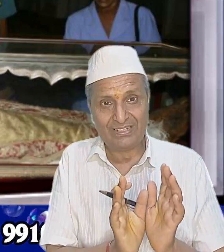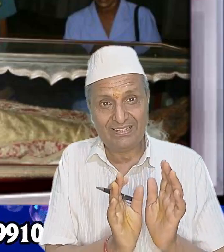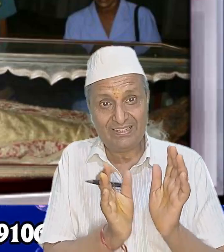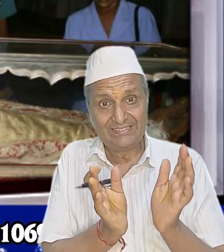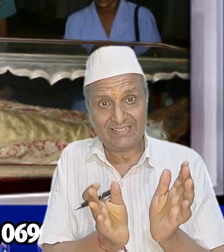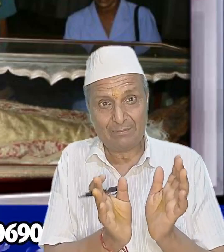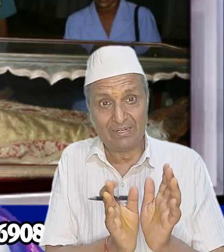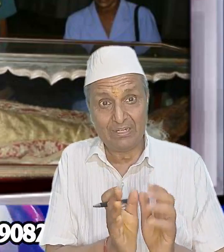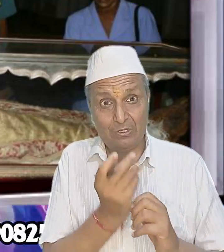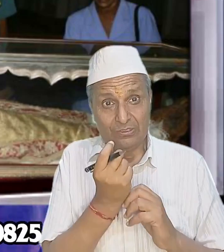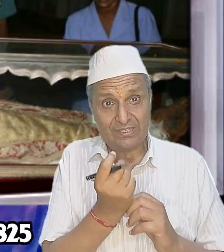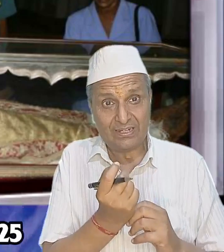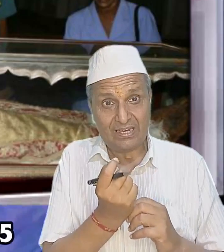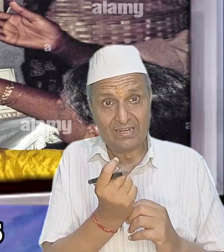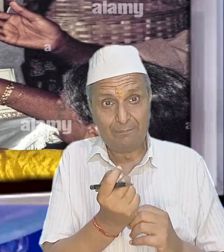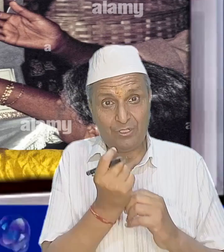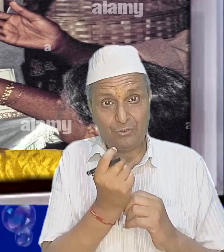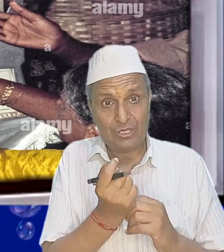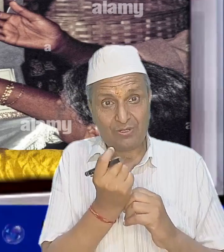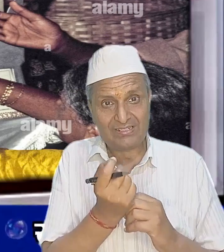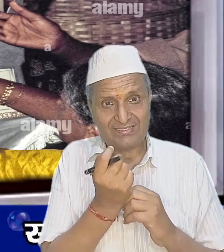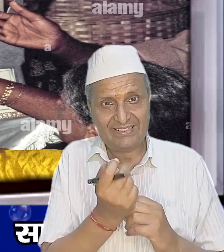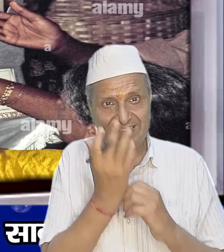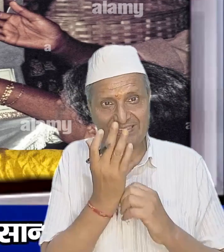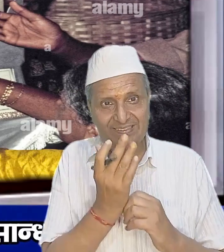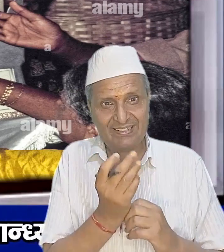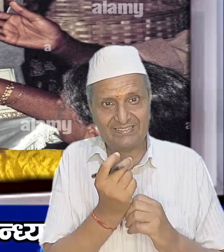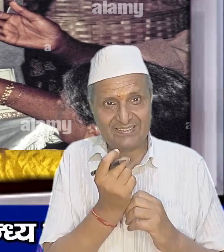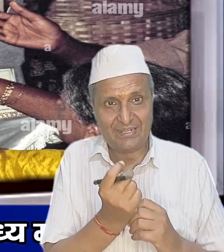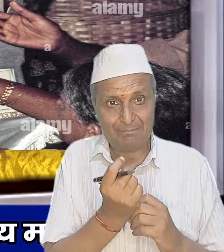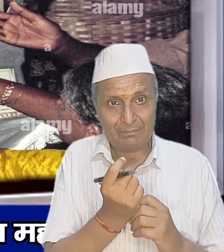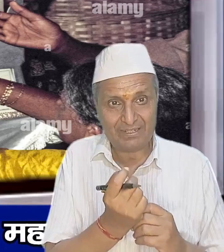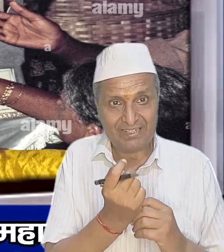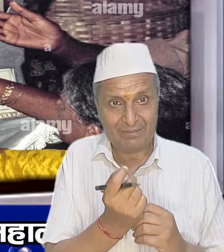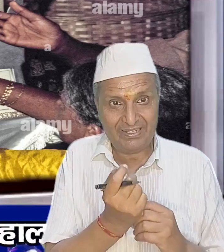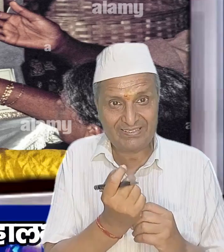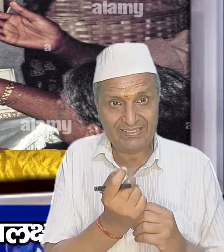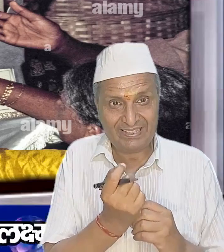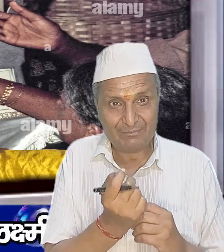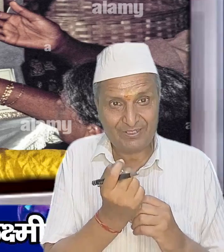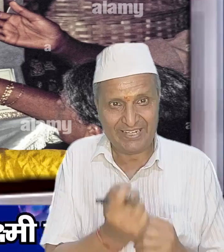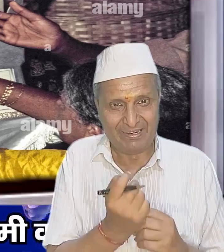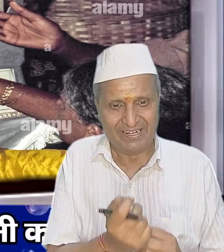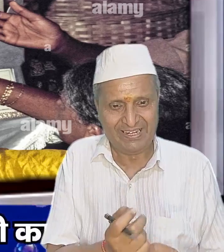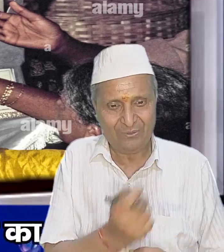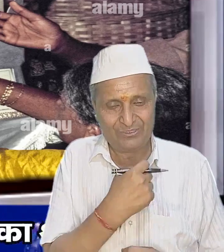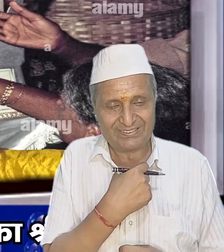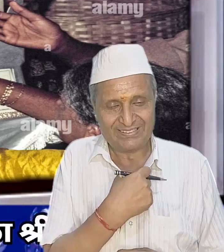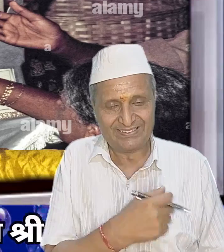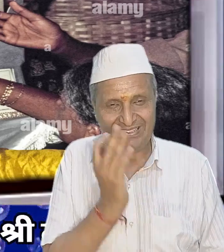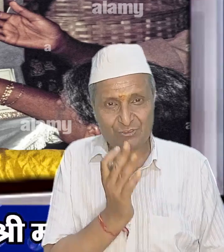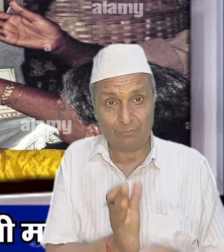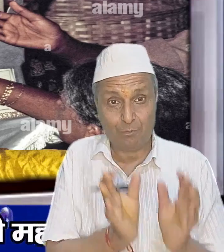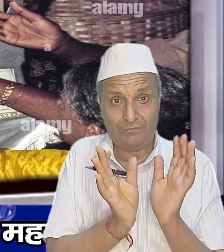जो आदमी अपनी जिंदगी में कभी काम नहीं कर सकता, वो काम तुमने किया है। तुमने पूरा गोवा मुट्ठी में कर लिया है, तुमने जैनों की बड़ी तबाही की